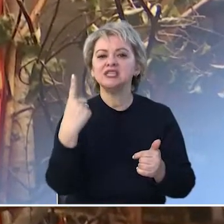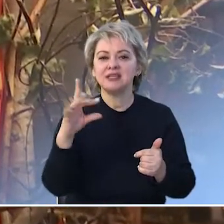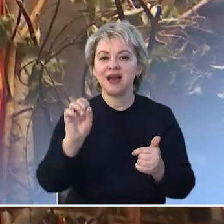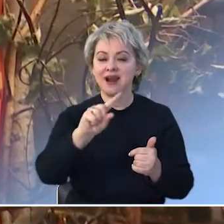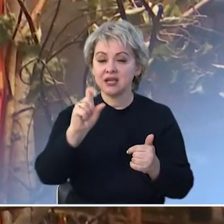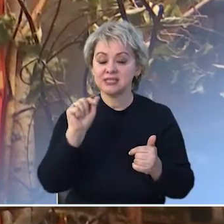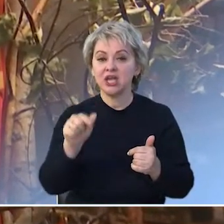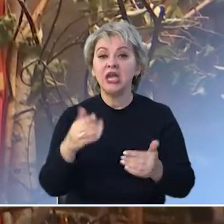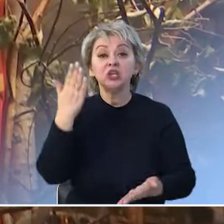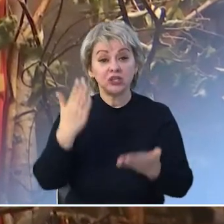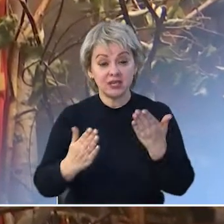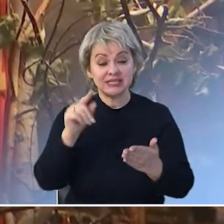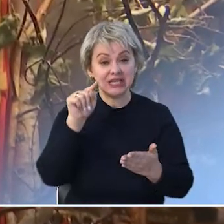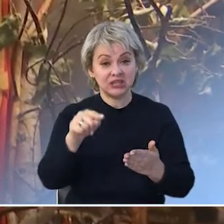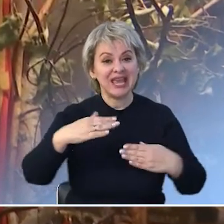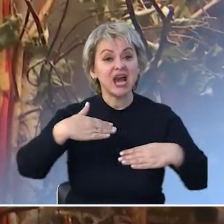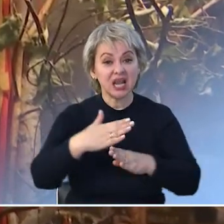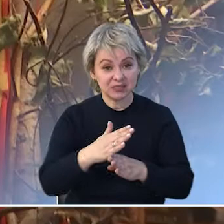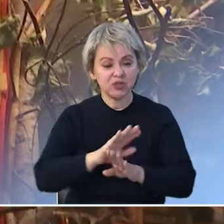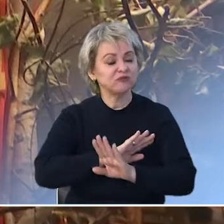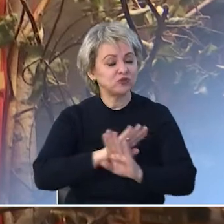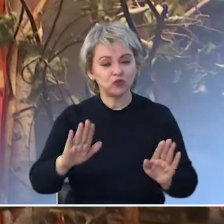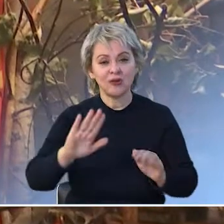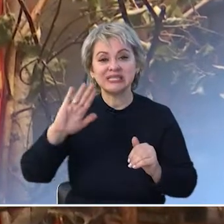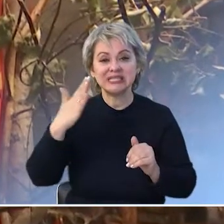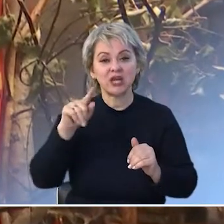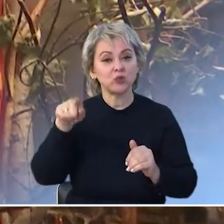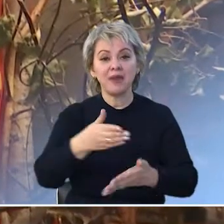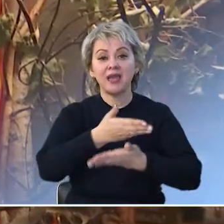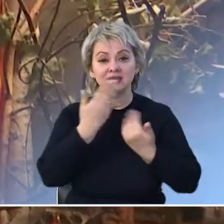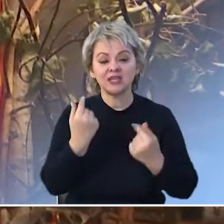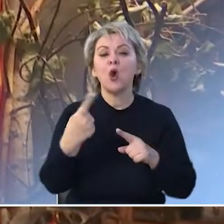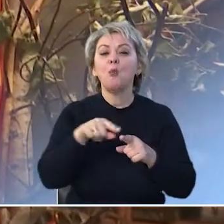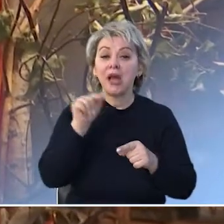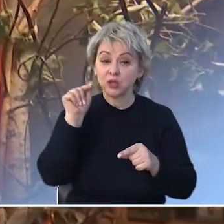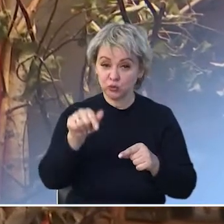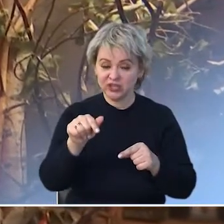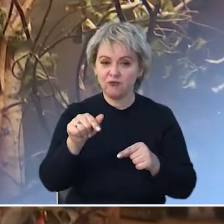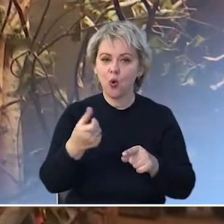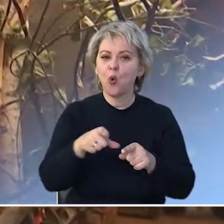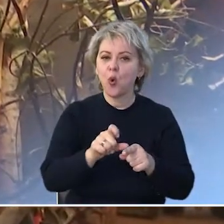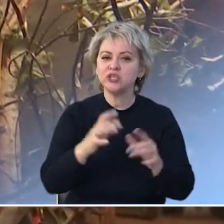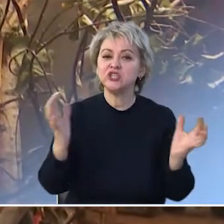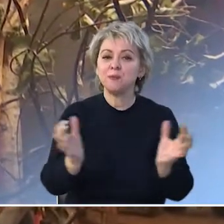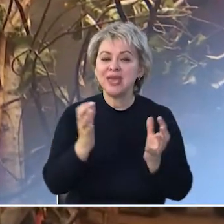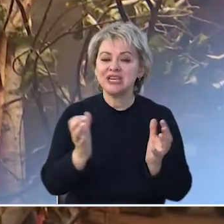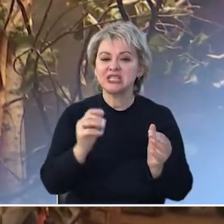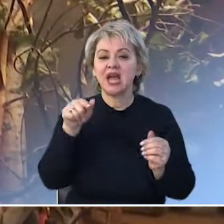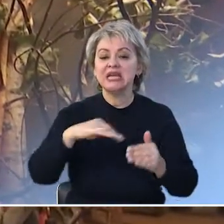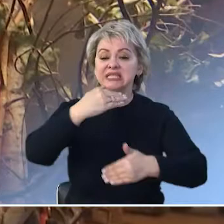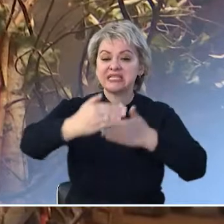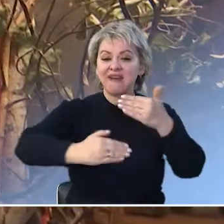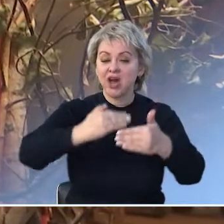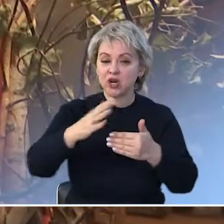выдавалось единожды. То есть, если ты его разбил, то все, зеркальца у тебя нет. Поэтому его очень бережно